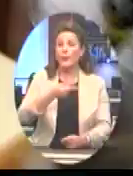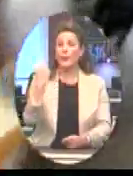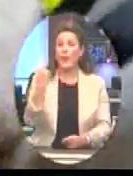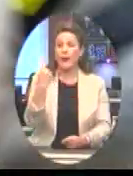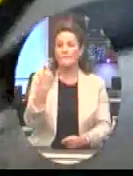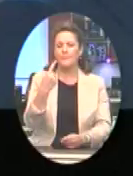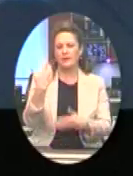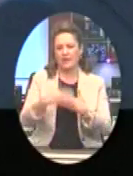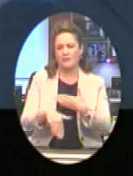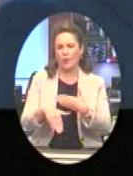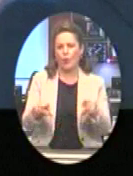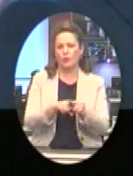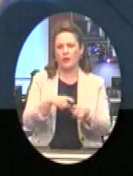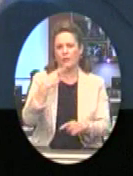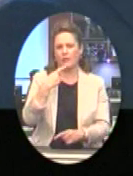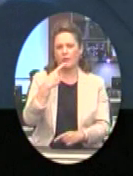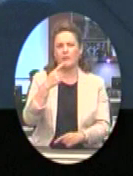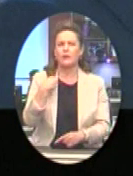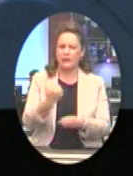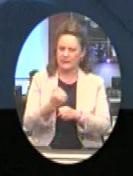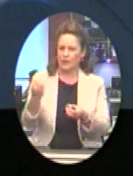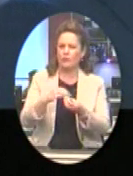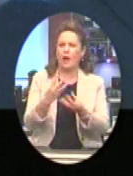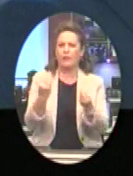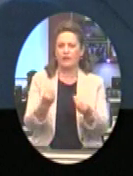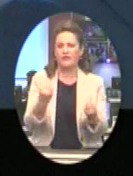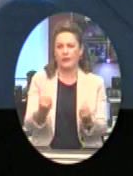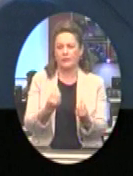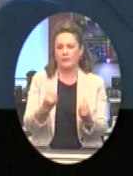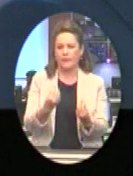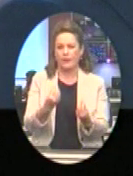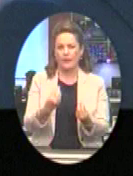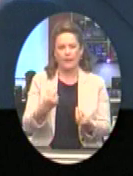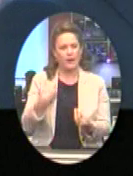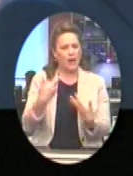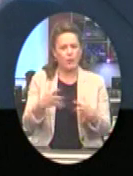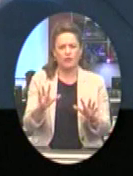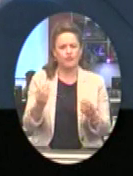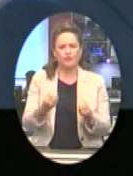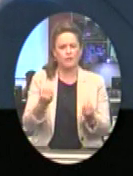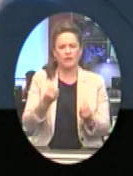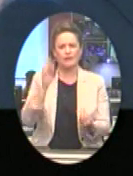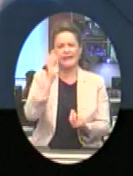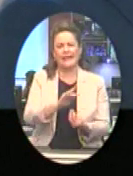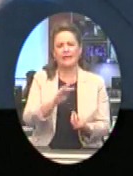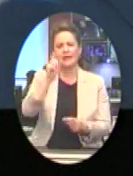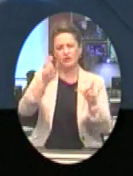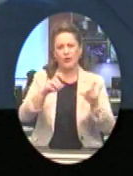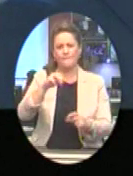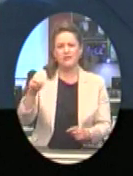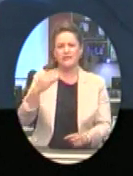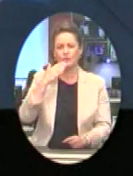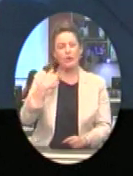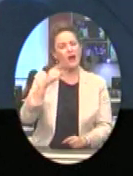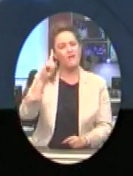באותה אמירה. יהיו עוד הרבה צעדים. אנחנו, אין לנו דבר נגד תושבי מזרח ירושלים, אבל אנחנו לא נסבול